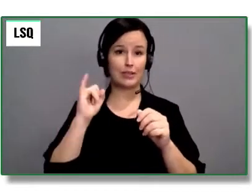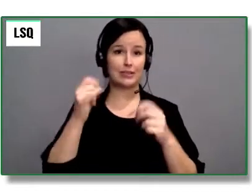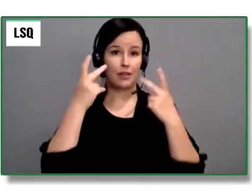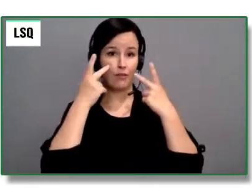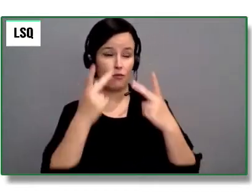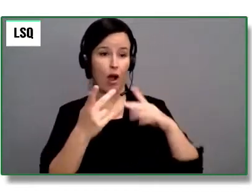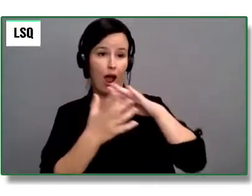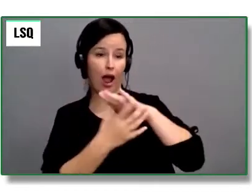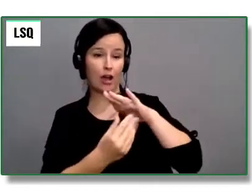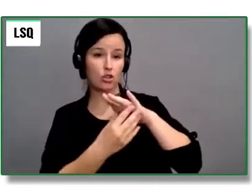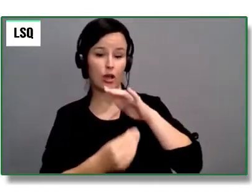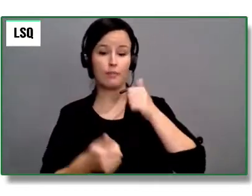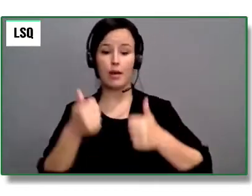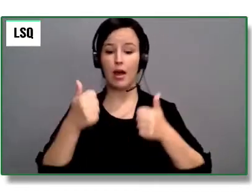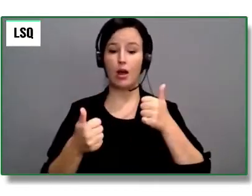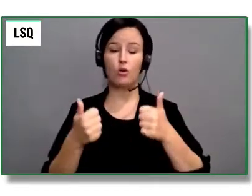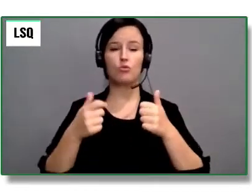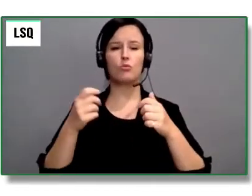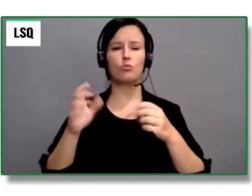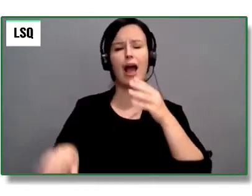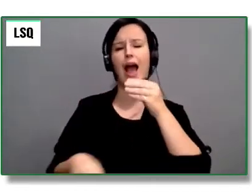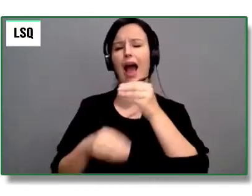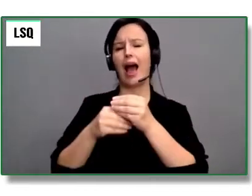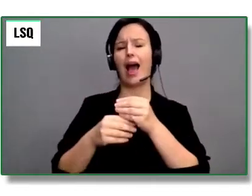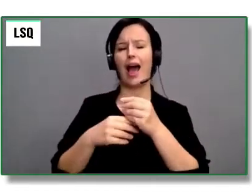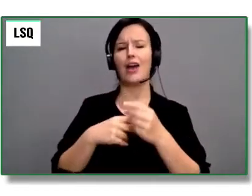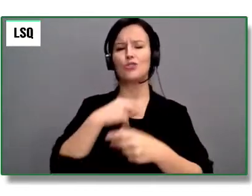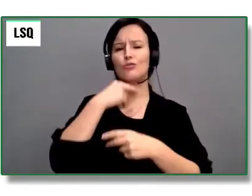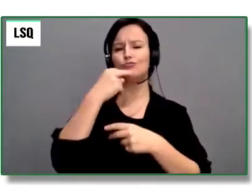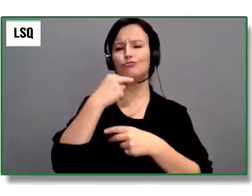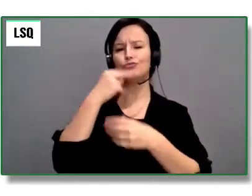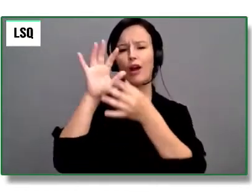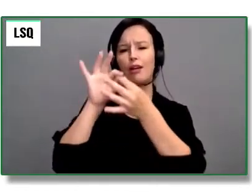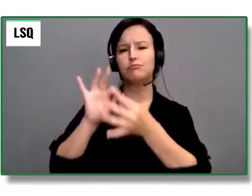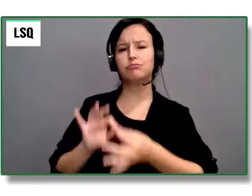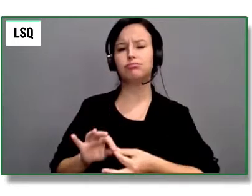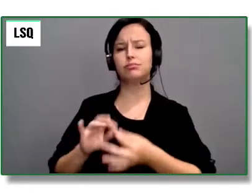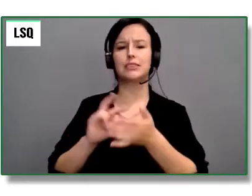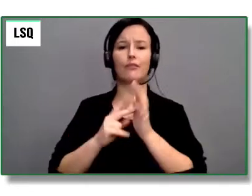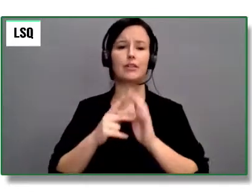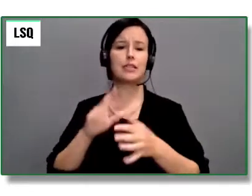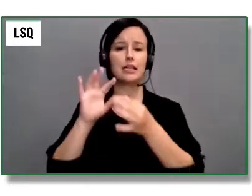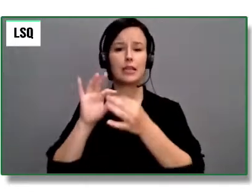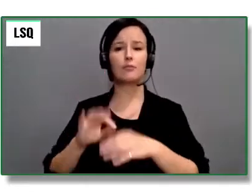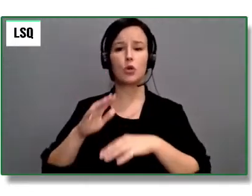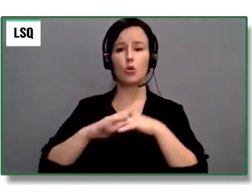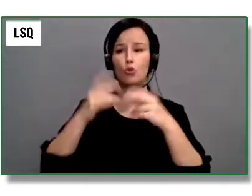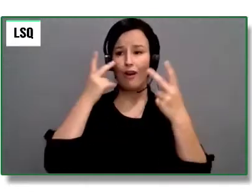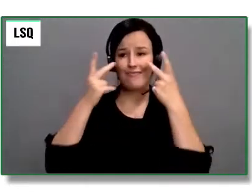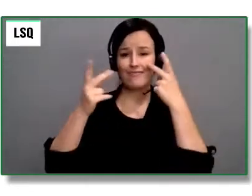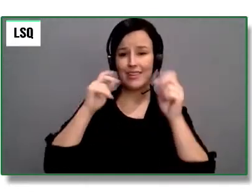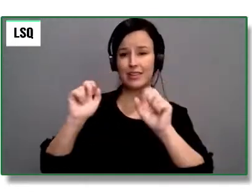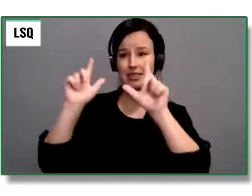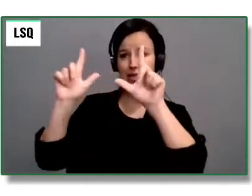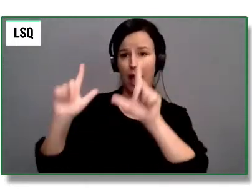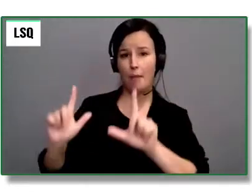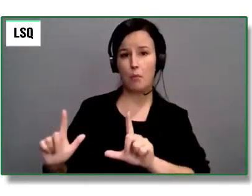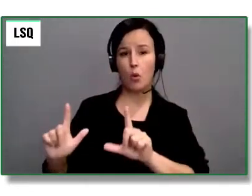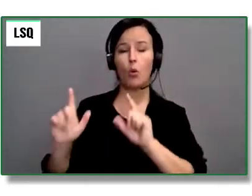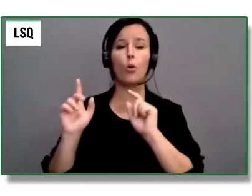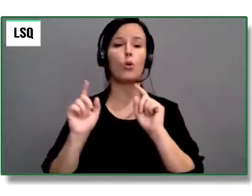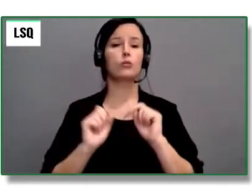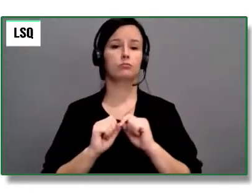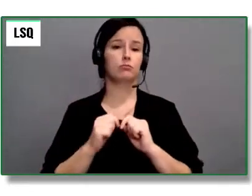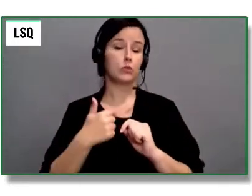vais essayer d'inclure des descriptions orales du contenu visuel. Cela inclut donc la description visuelle des diapositives. Je vais